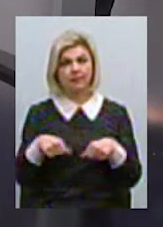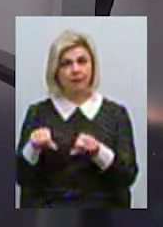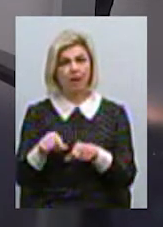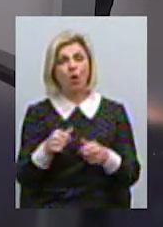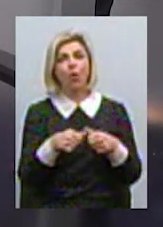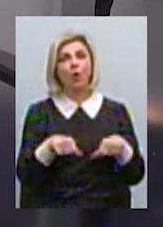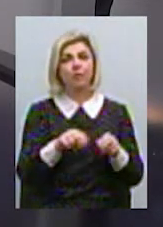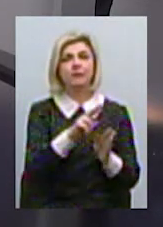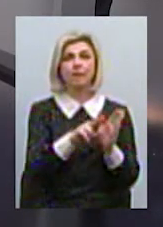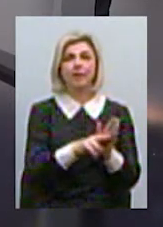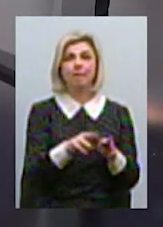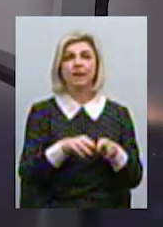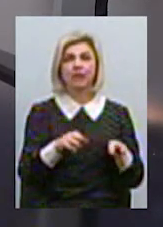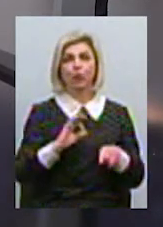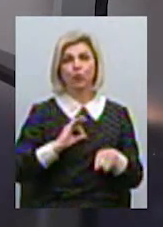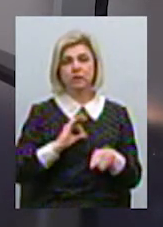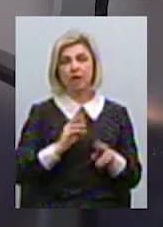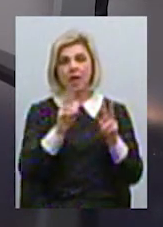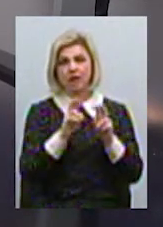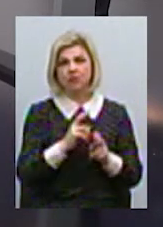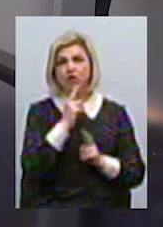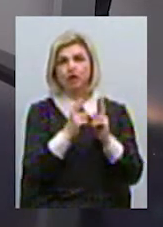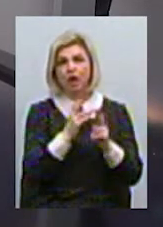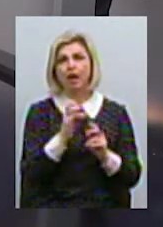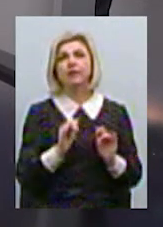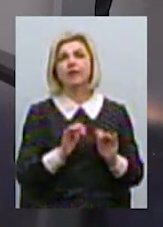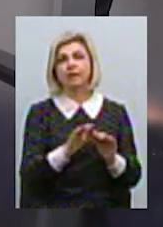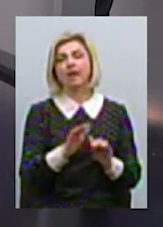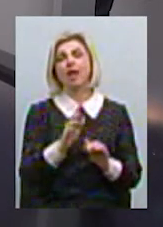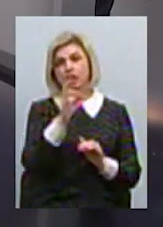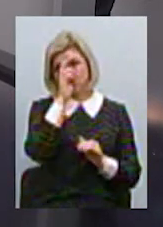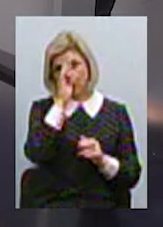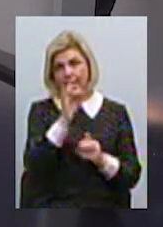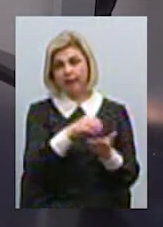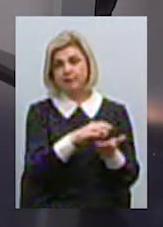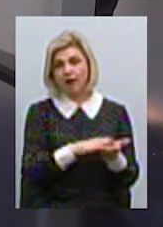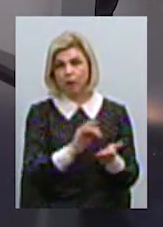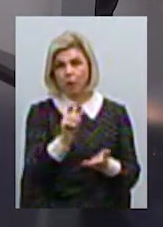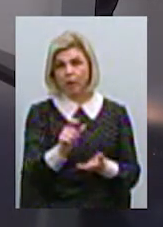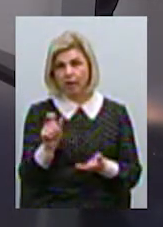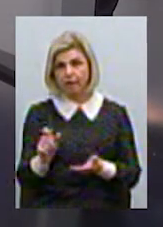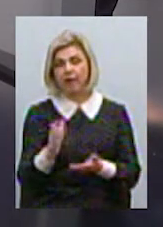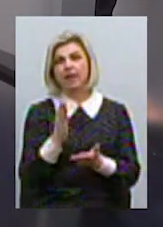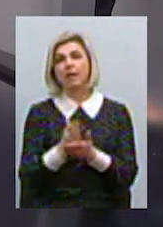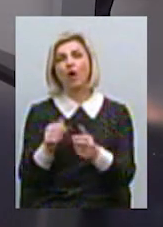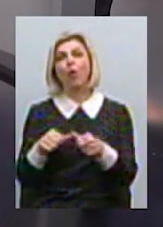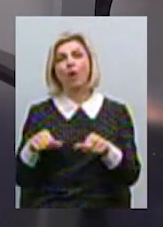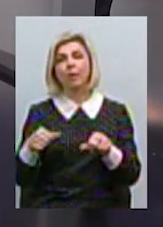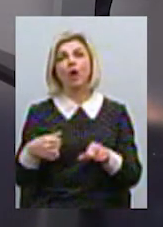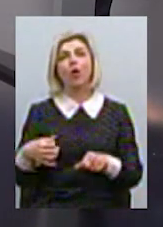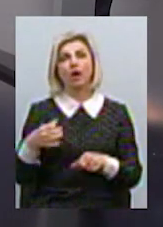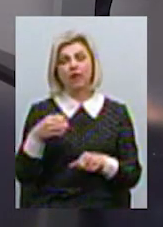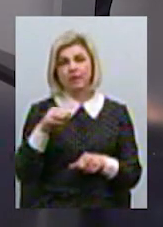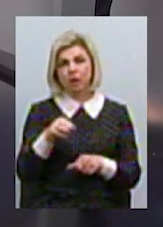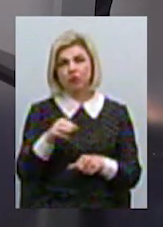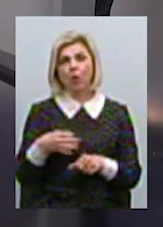комісія при Міністерстві юстиції, яка розглядає скарги на дії державних реєстраторів. І є комісія при Головному територіальному